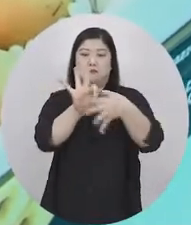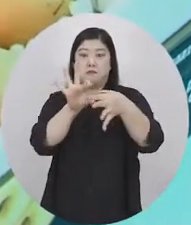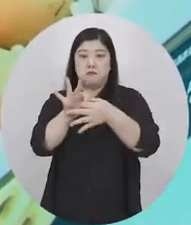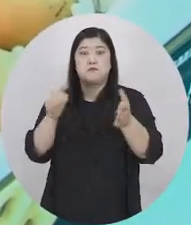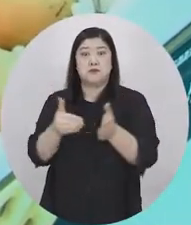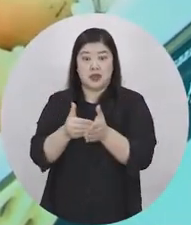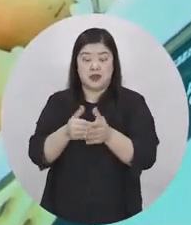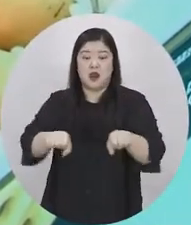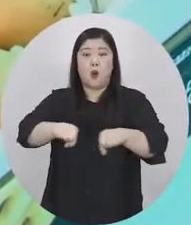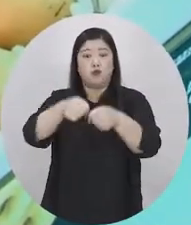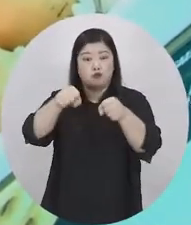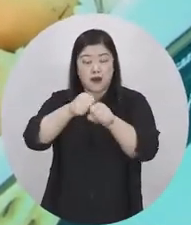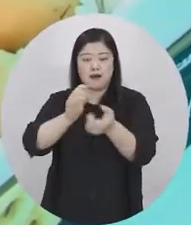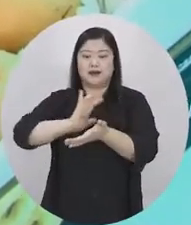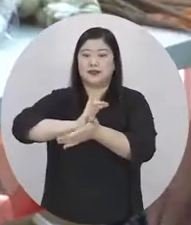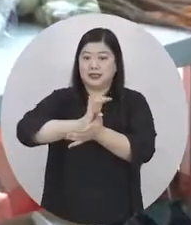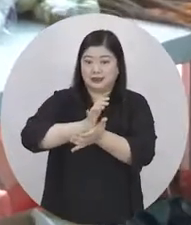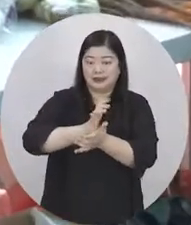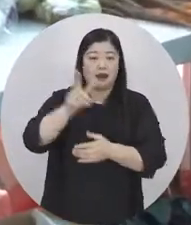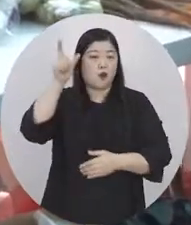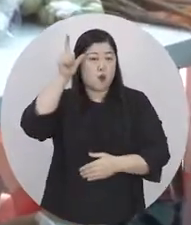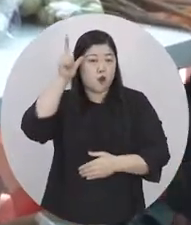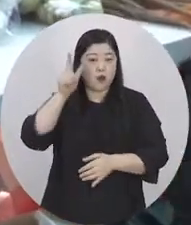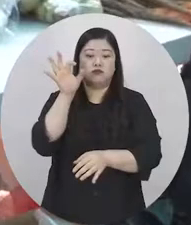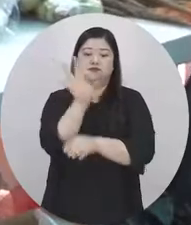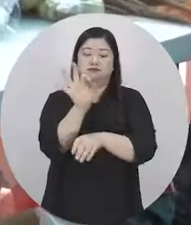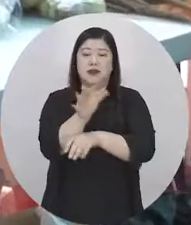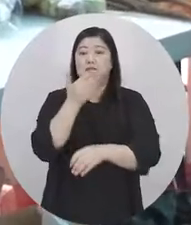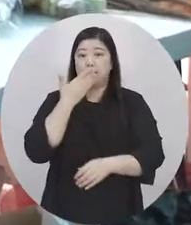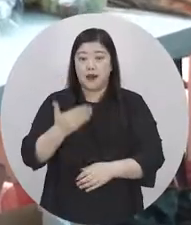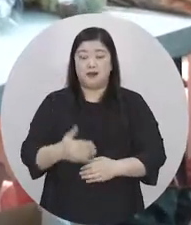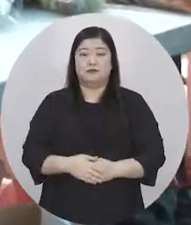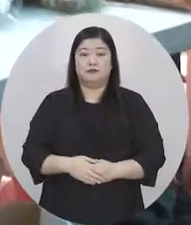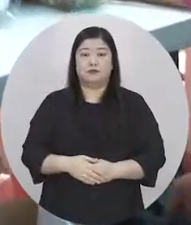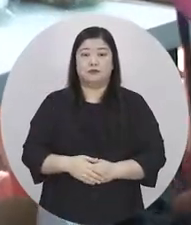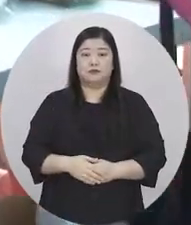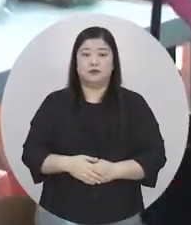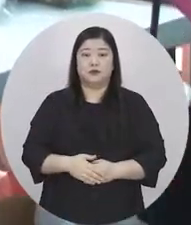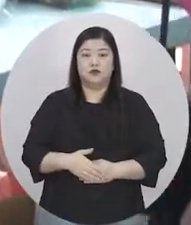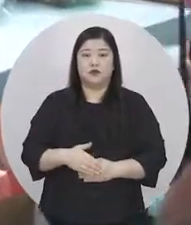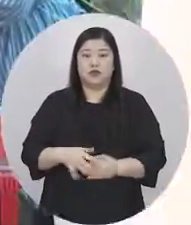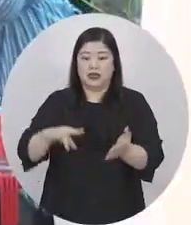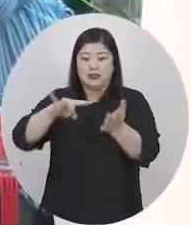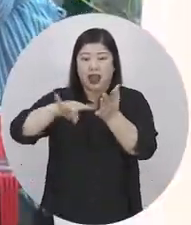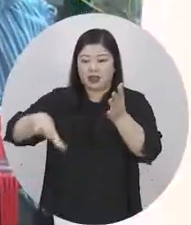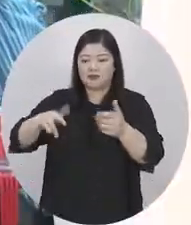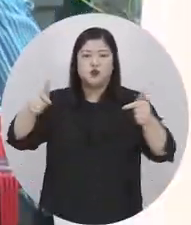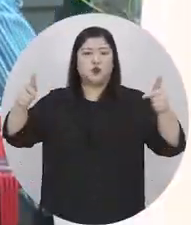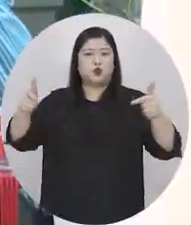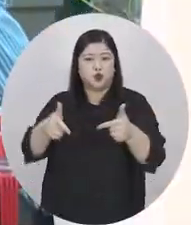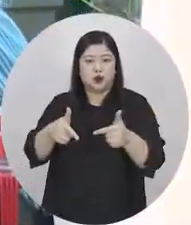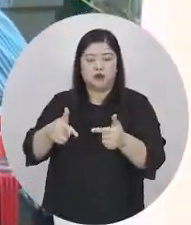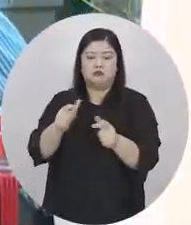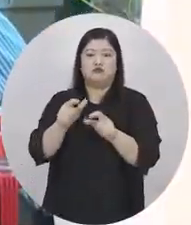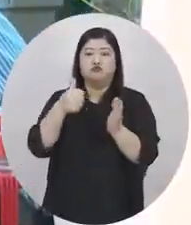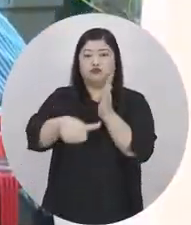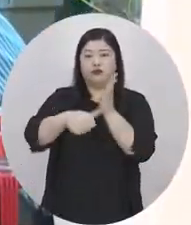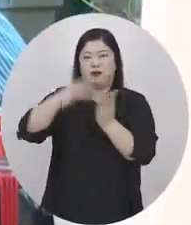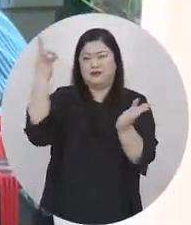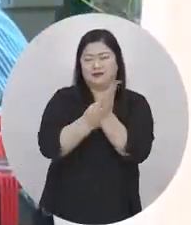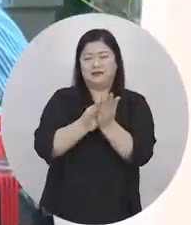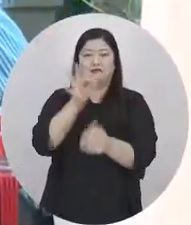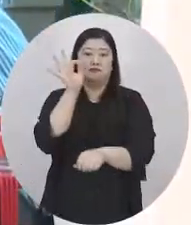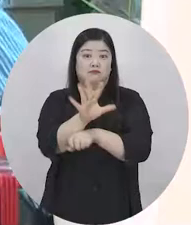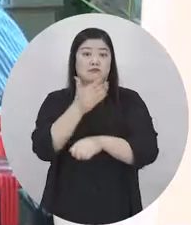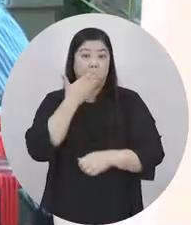생산된 고구마, 치즈, 한우 등의 농특산물을 판매합니다. 특히 중간 유통 과정을 없애 시중보다